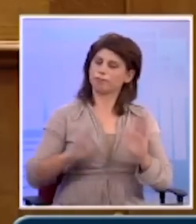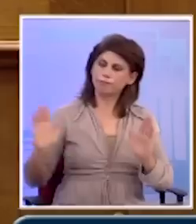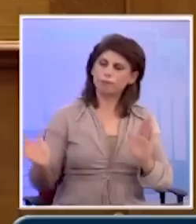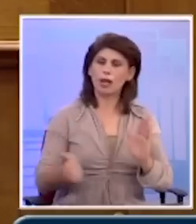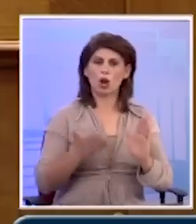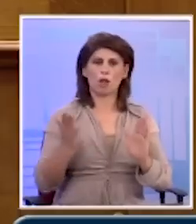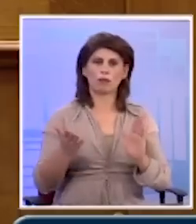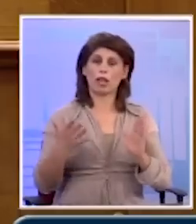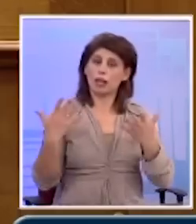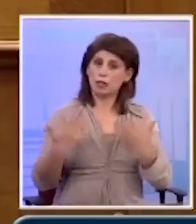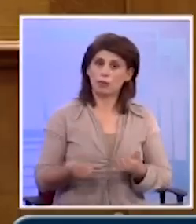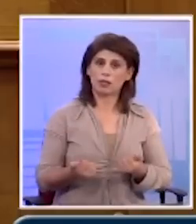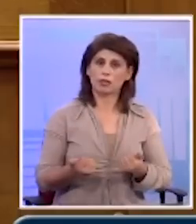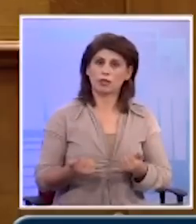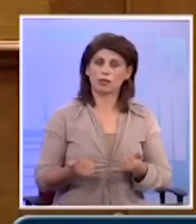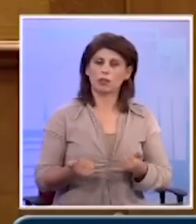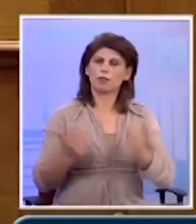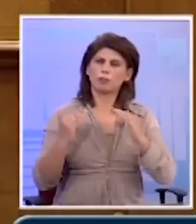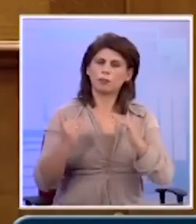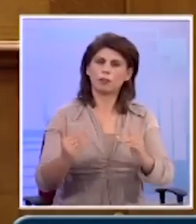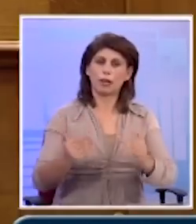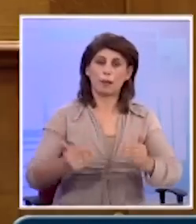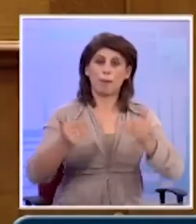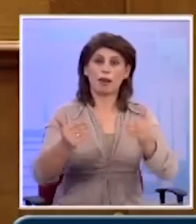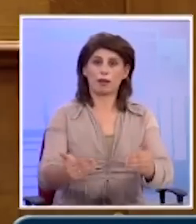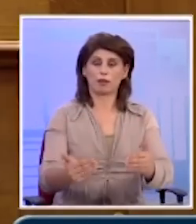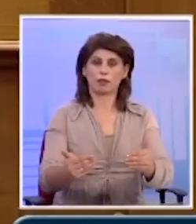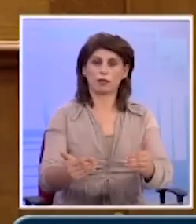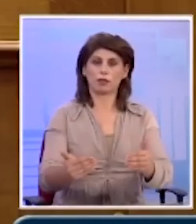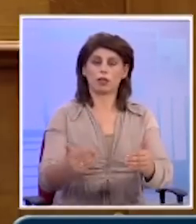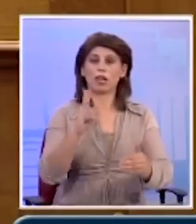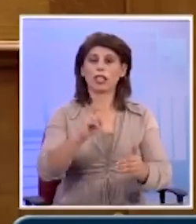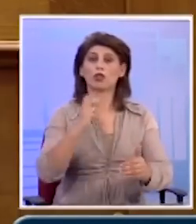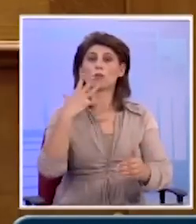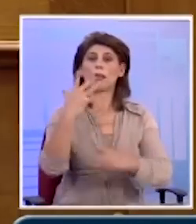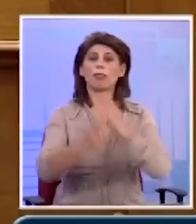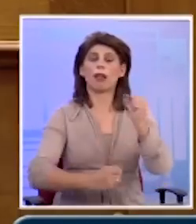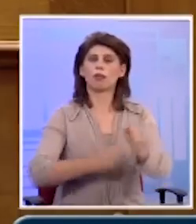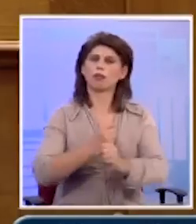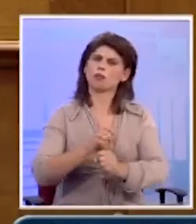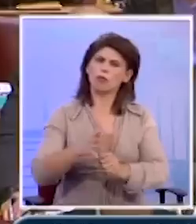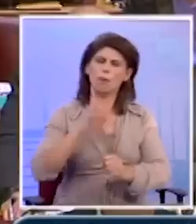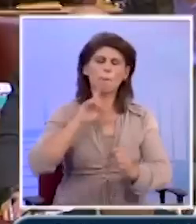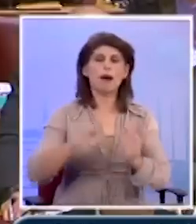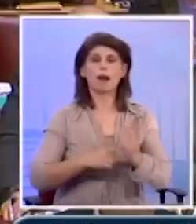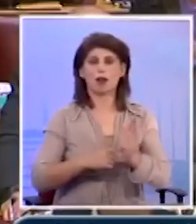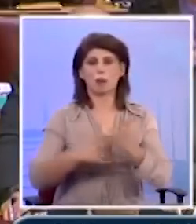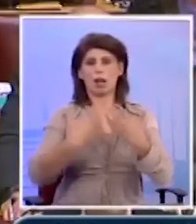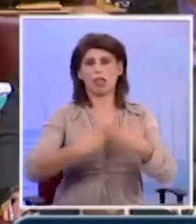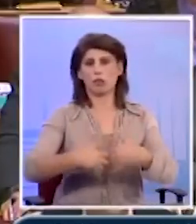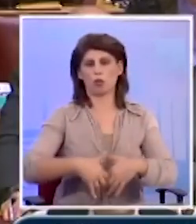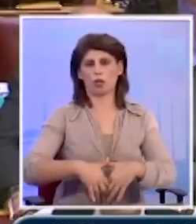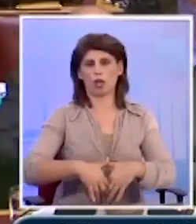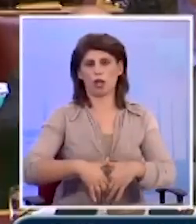Παρόλα αυτά, υπήρξε διατήρηση και παράταση της 25ετούς σχεδόν παράνομης